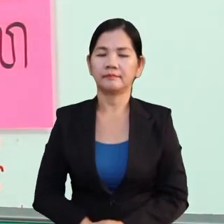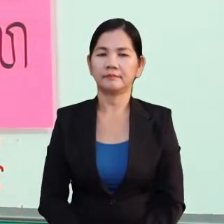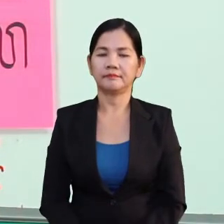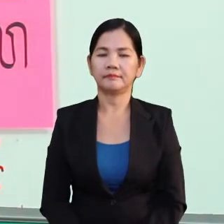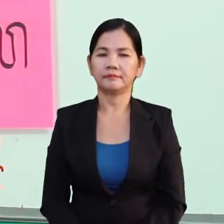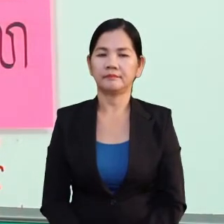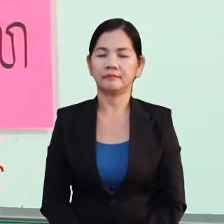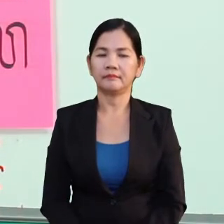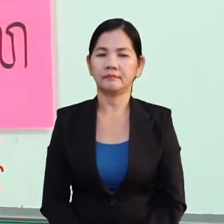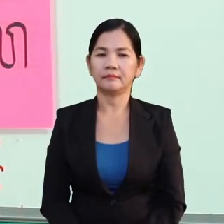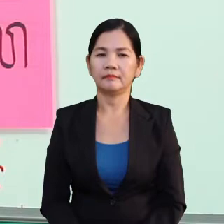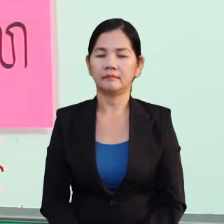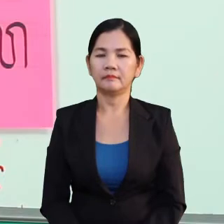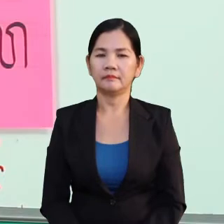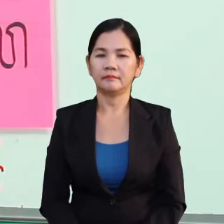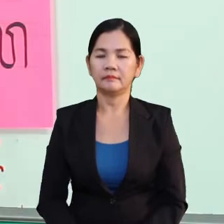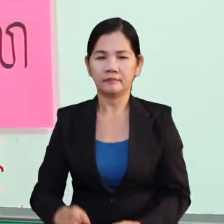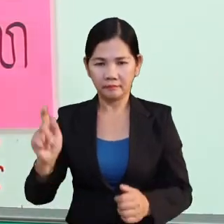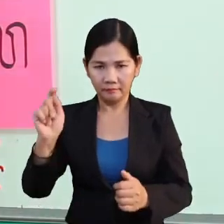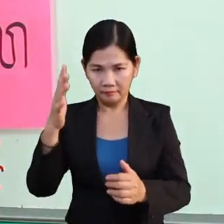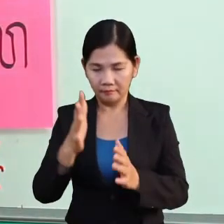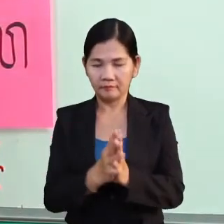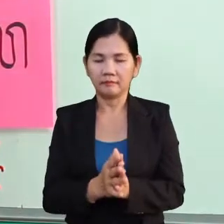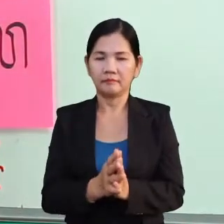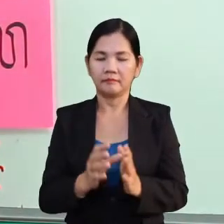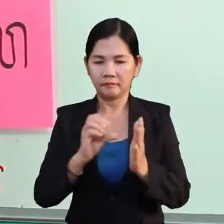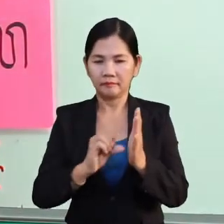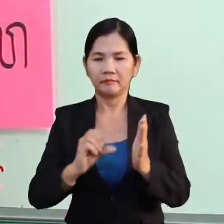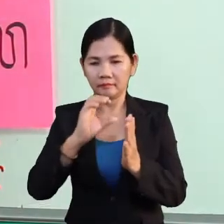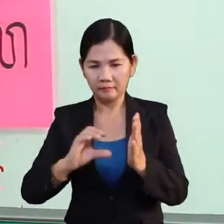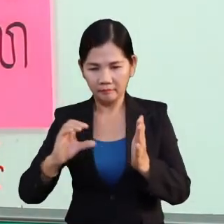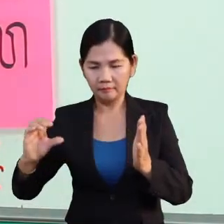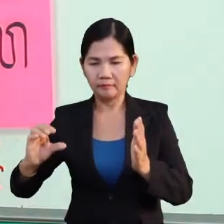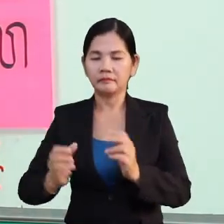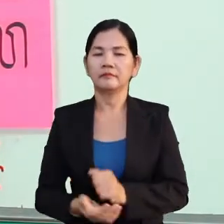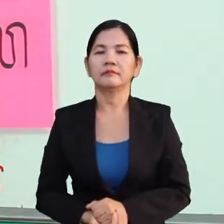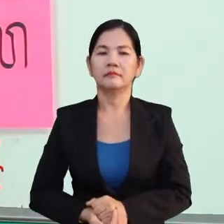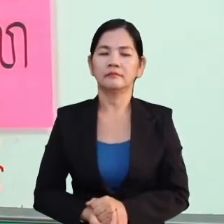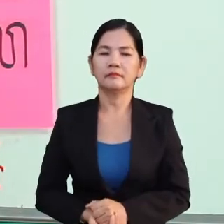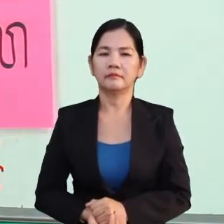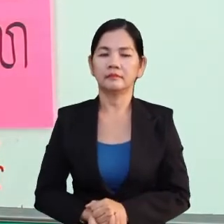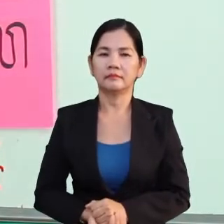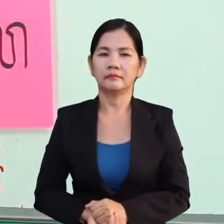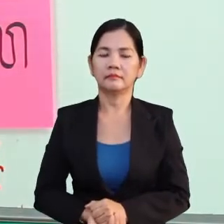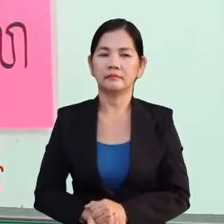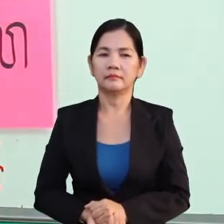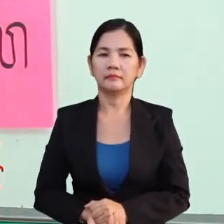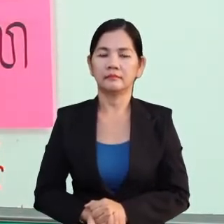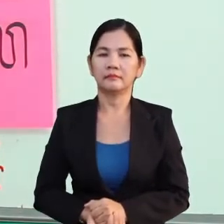ចាអញ្ចឹងគឺរូបភាពទៅត្រូវទៅតាមលំដាប់លំដោយ